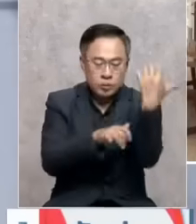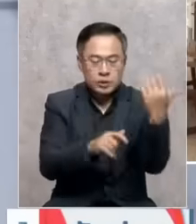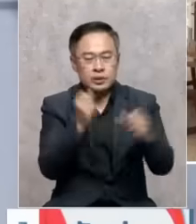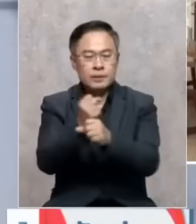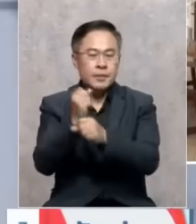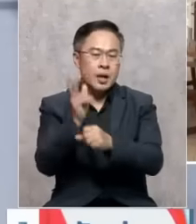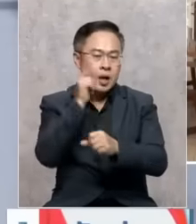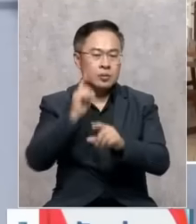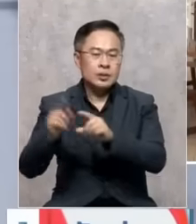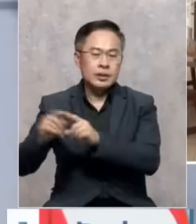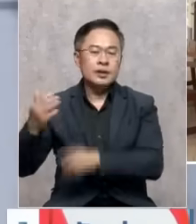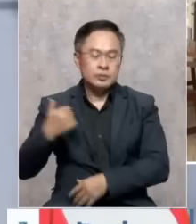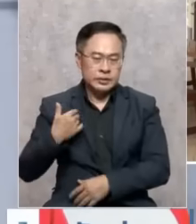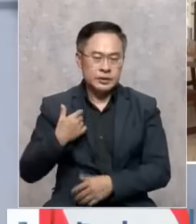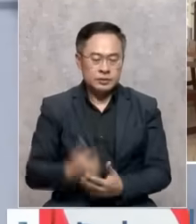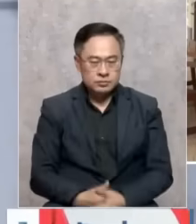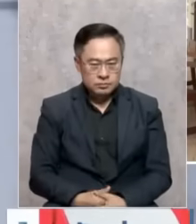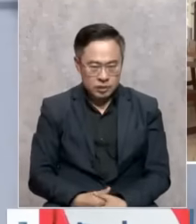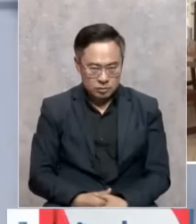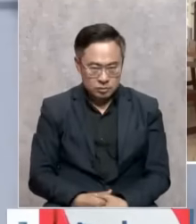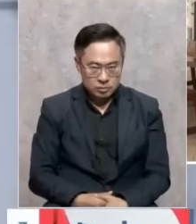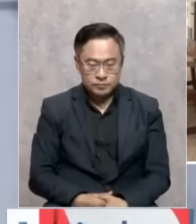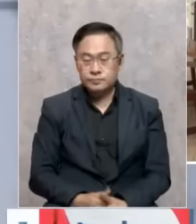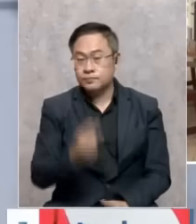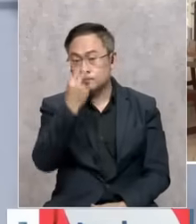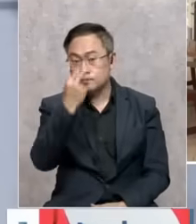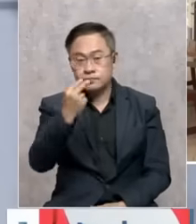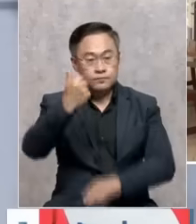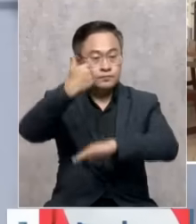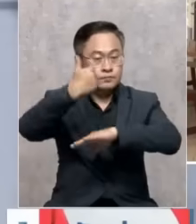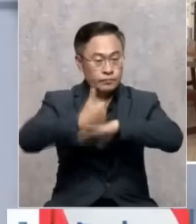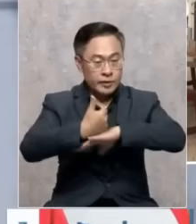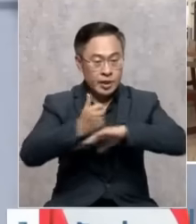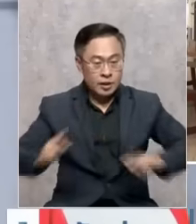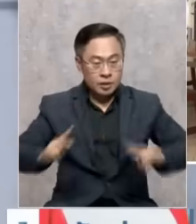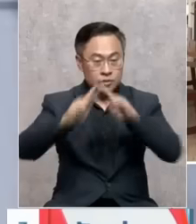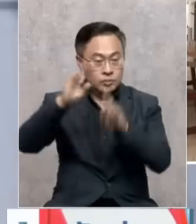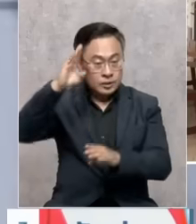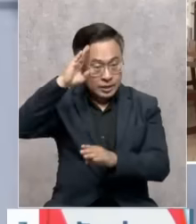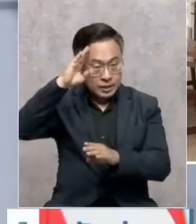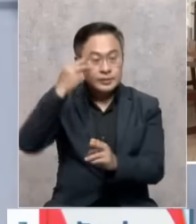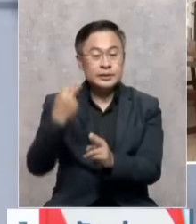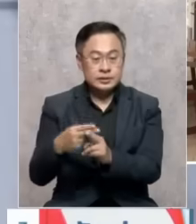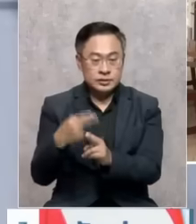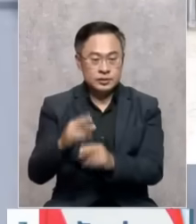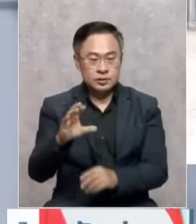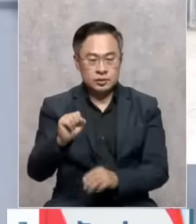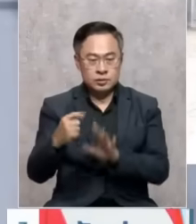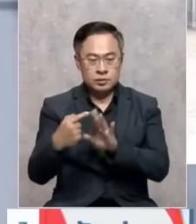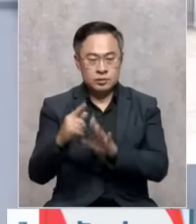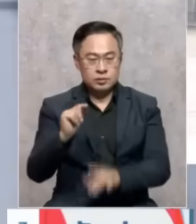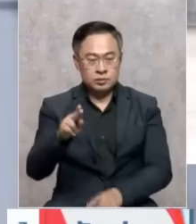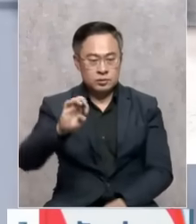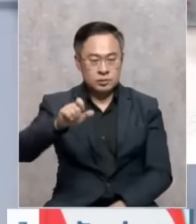อ่ะเรื่องกองทัพอีกทีหนึ่งครั้งนี้เนี่ยไปดูที่เจ้ากระทรวงเลยคุณสุทินคลังแสงฮะรัฐมนตรีว่าการกลาโห